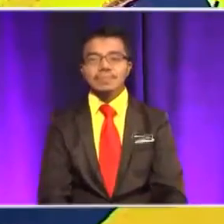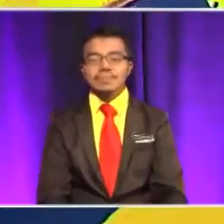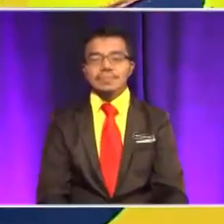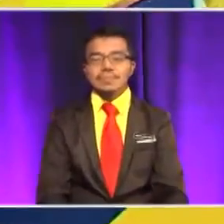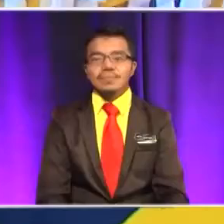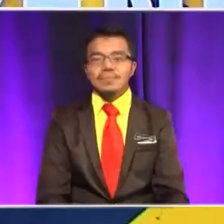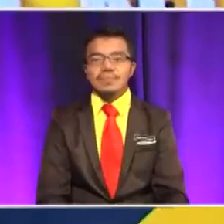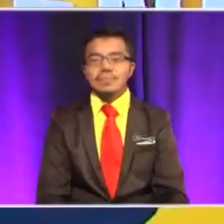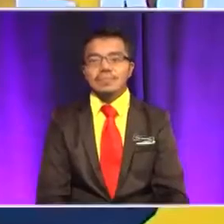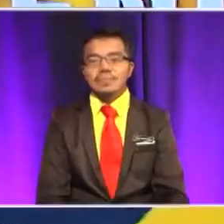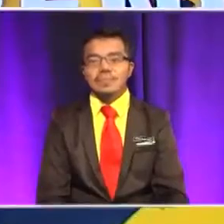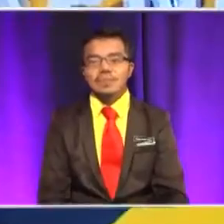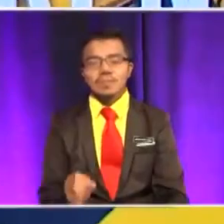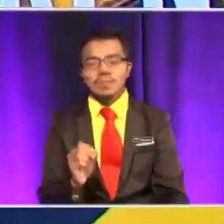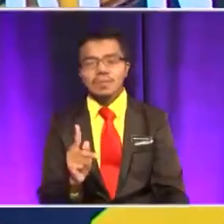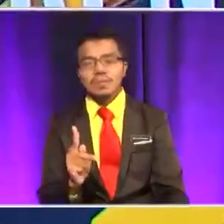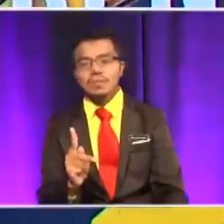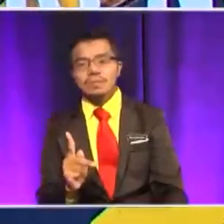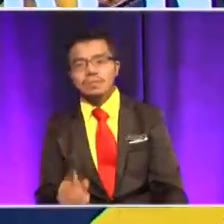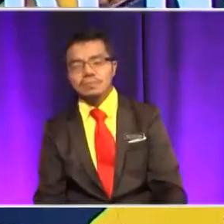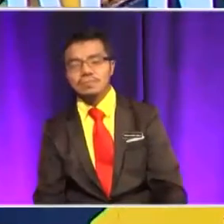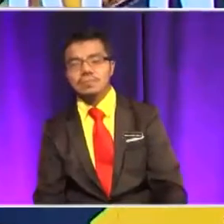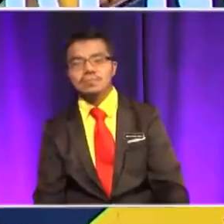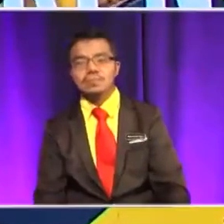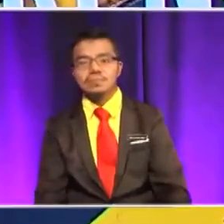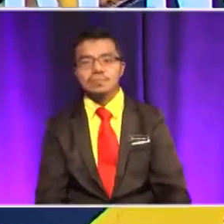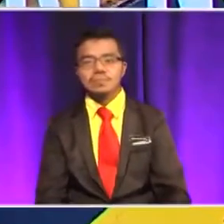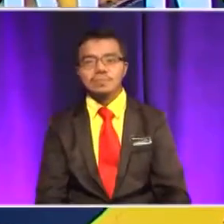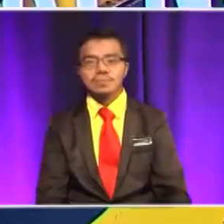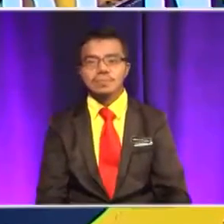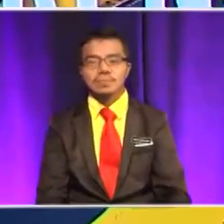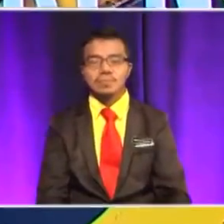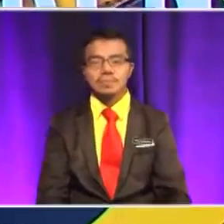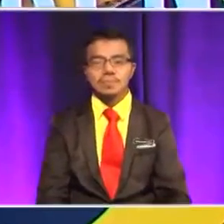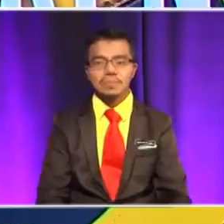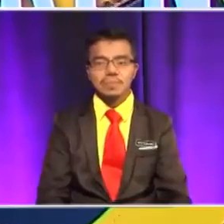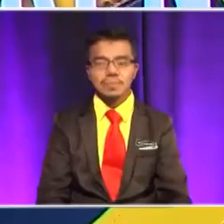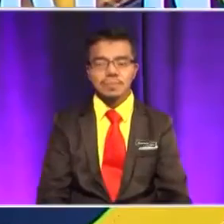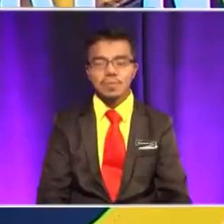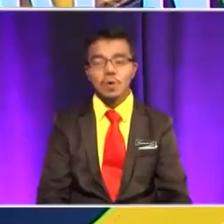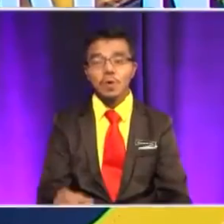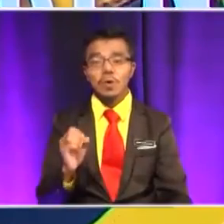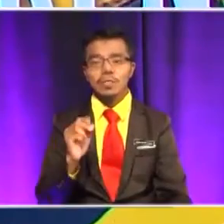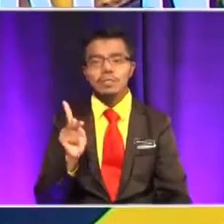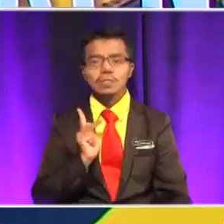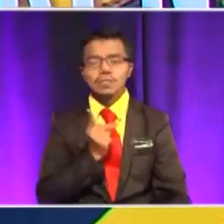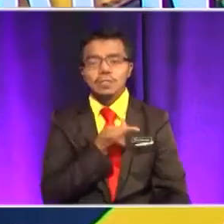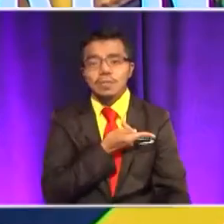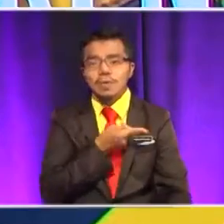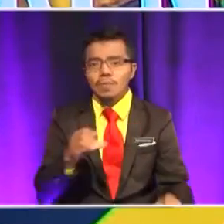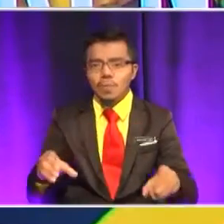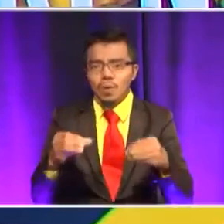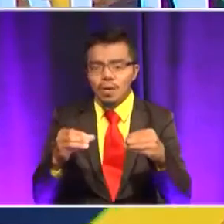berkaitan dengan pengujian misalnya produk yang telah dihasilkan dari itu ada masalah oke Adakah